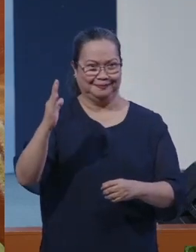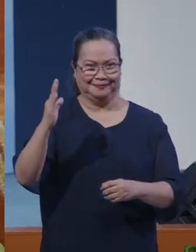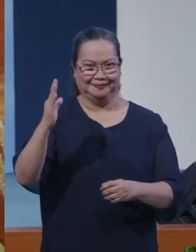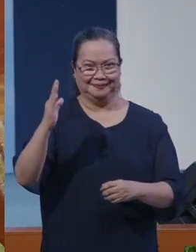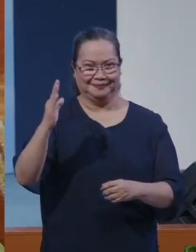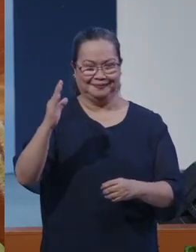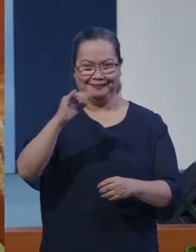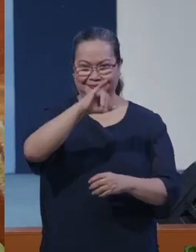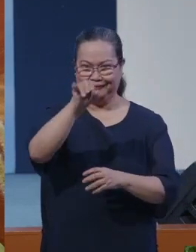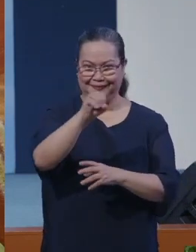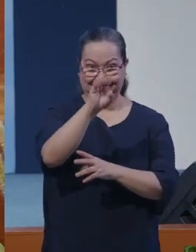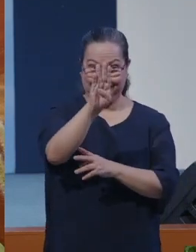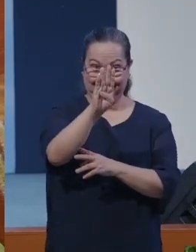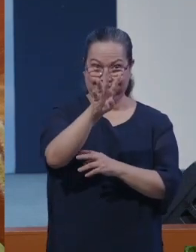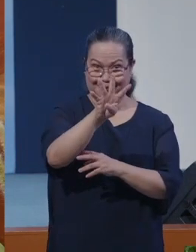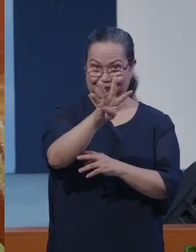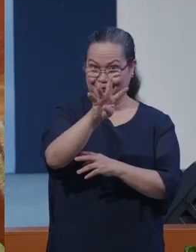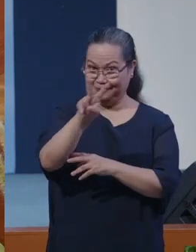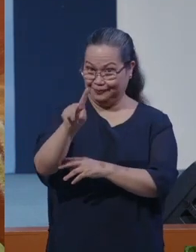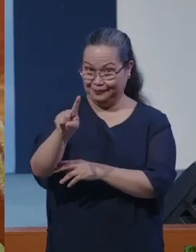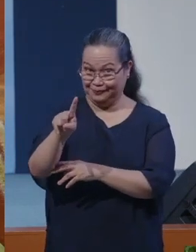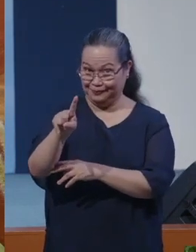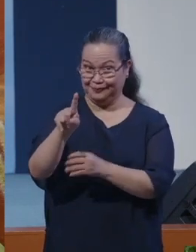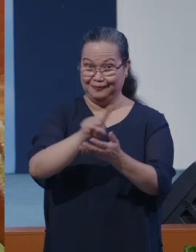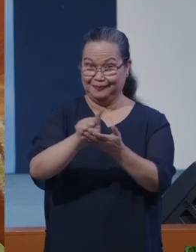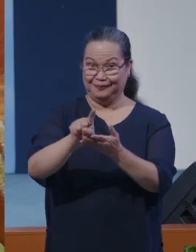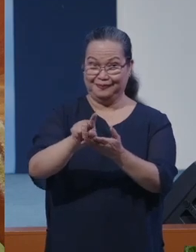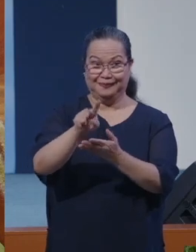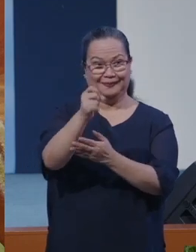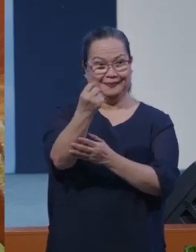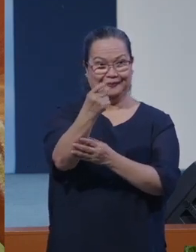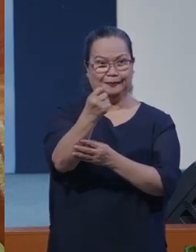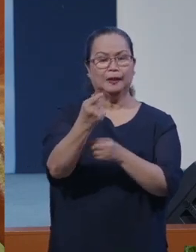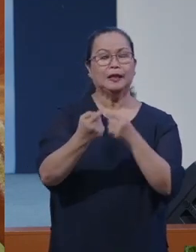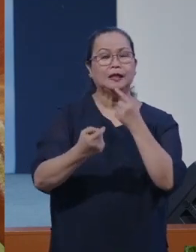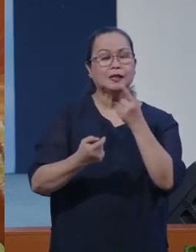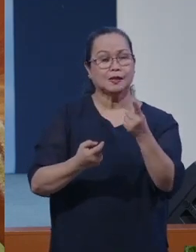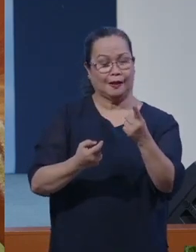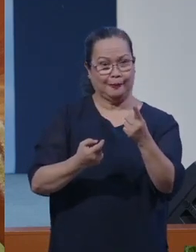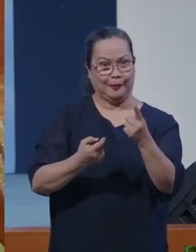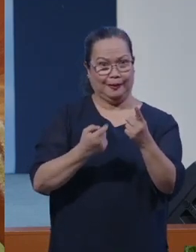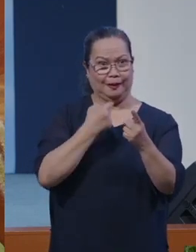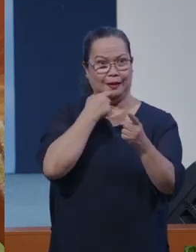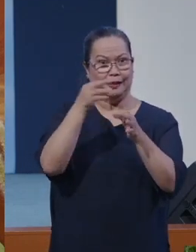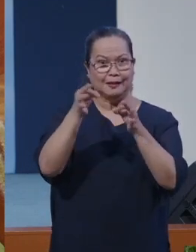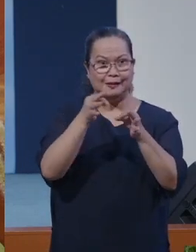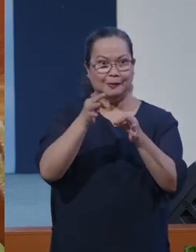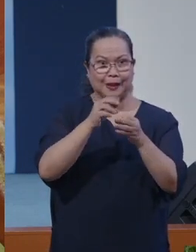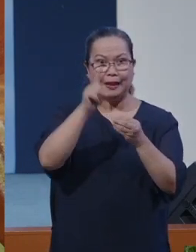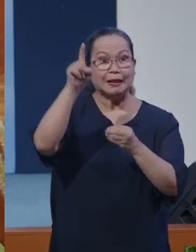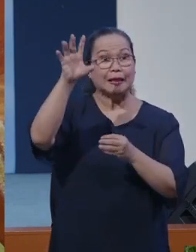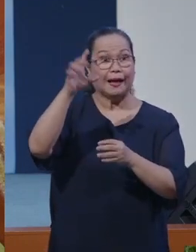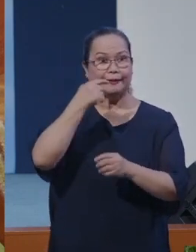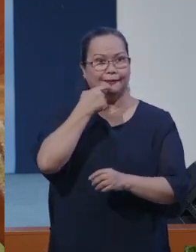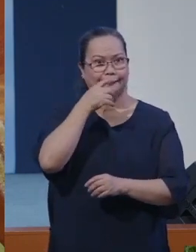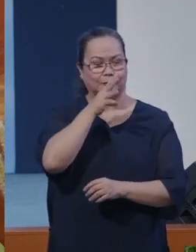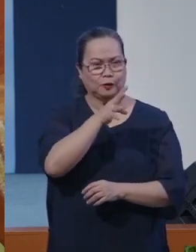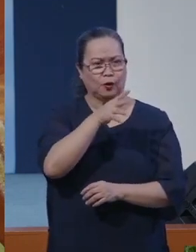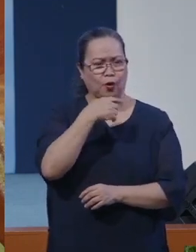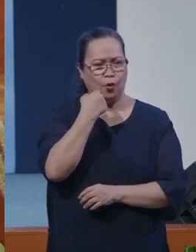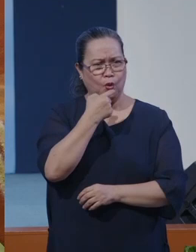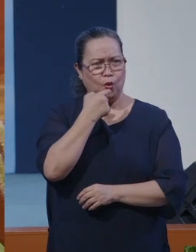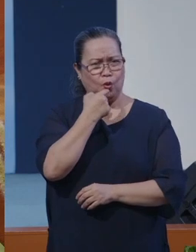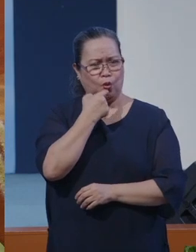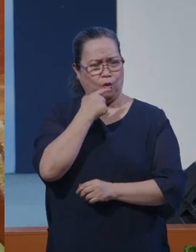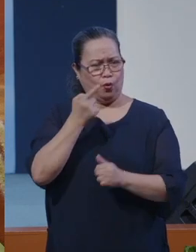Sa Job 41 verse 11, ang sabi roon, ang ating Panginoon ang nangungusap, "Who has